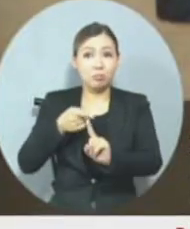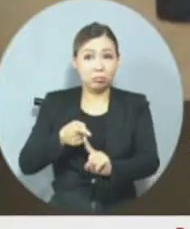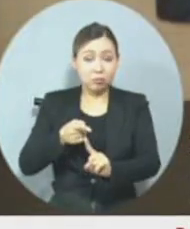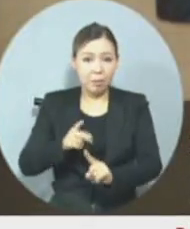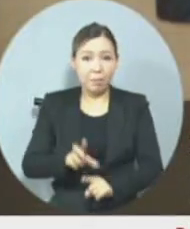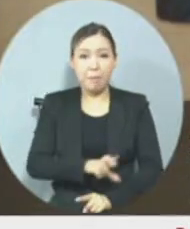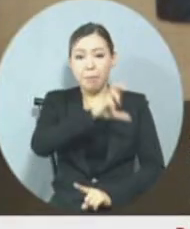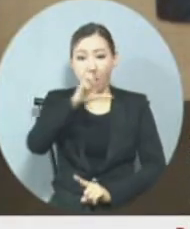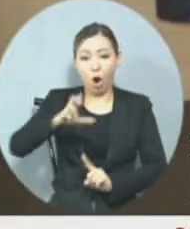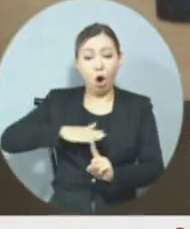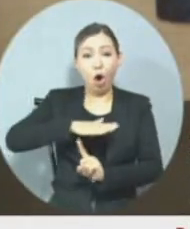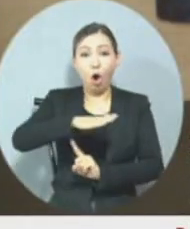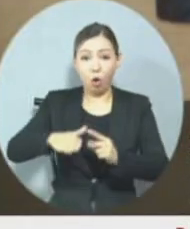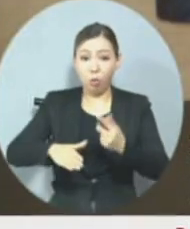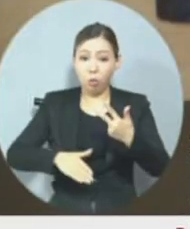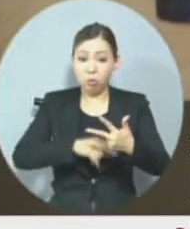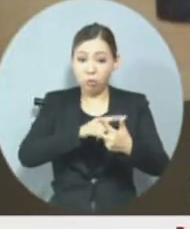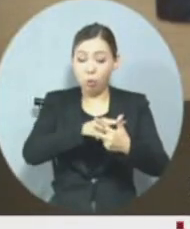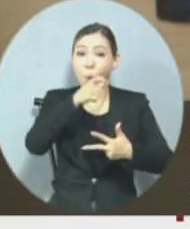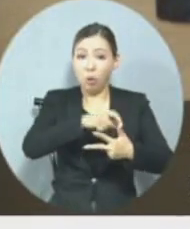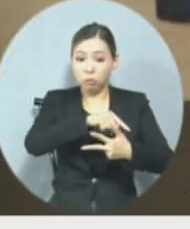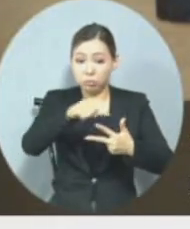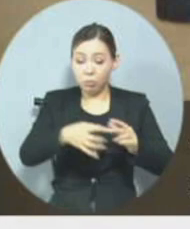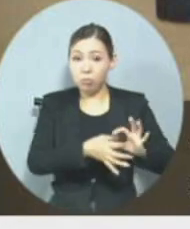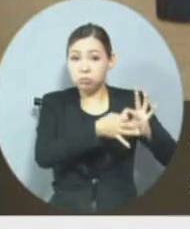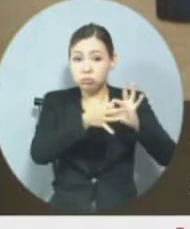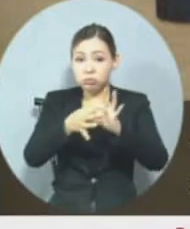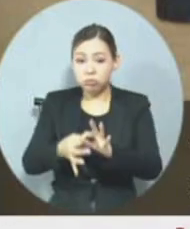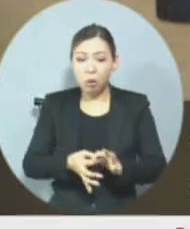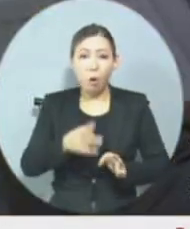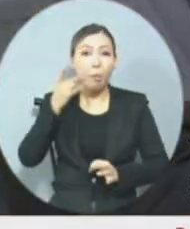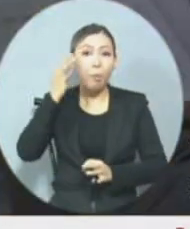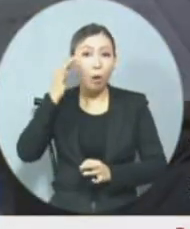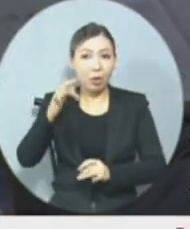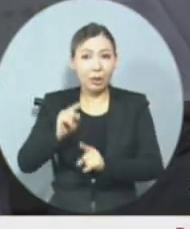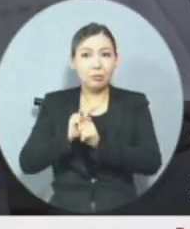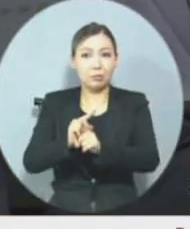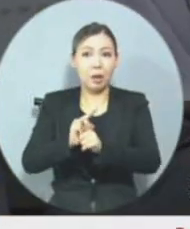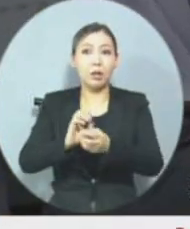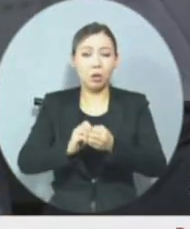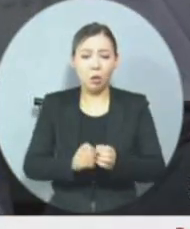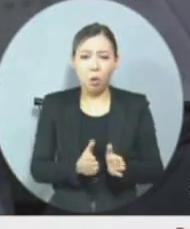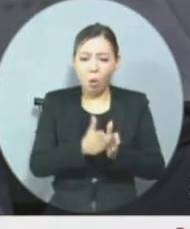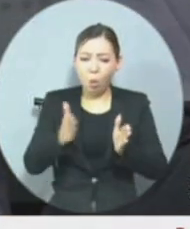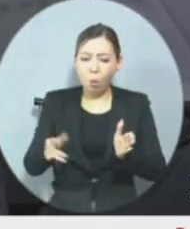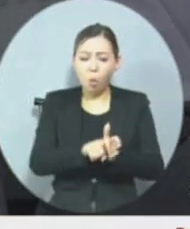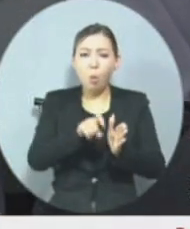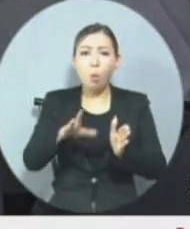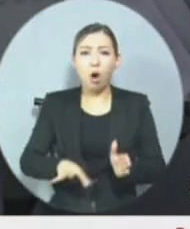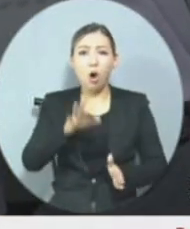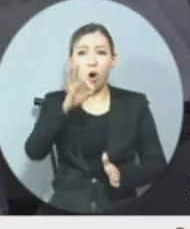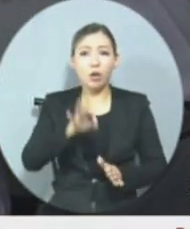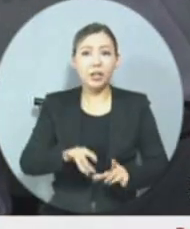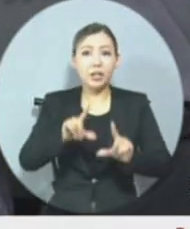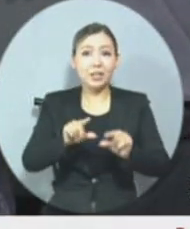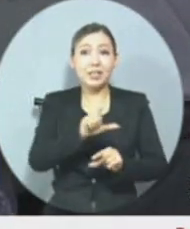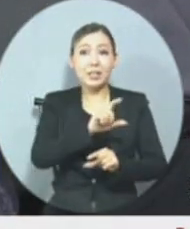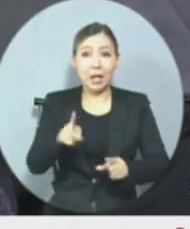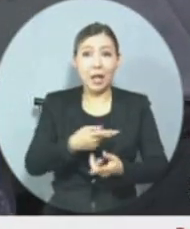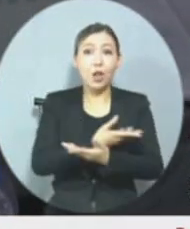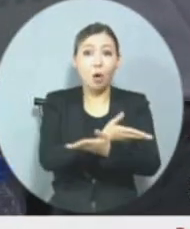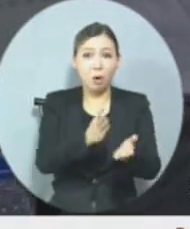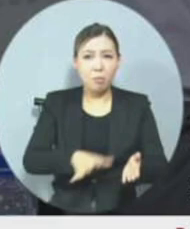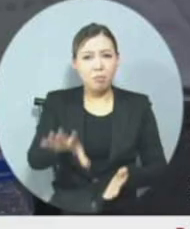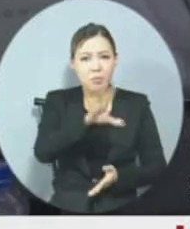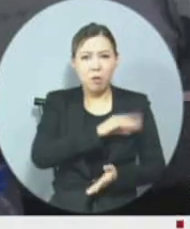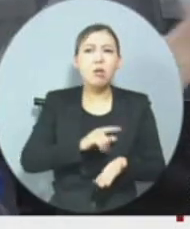гэсэн энэ гурван холбоос бол энэ бодлогоодаар дамжиж хэрэгжиж байна гэж үзэж байгаа. Урт хугацааны хөнгөлттэй одоо зээлийн хөрөнгө оруулалтын зээлүүд бол эдгээр